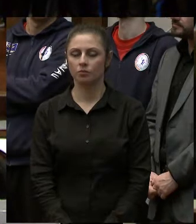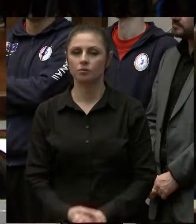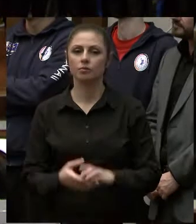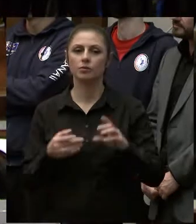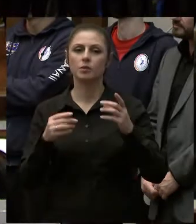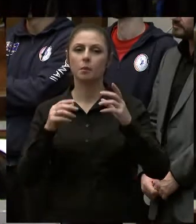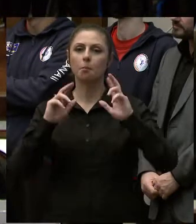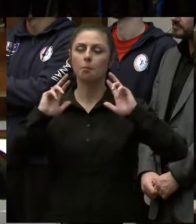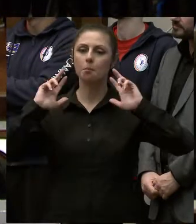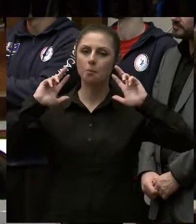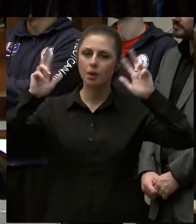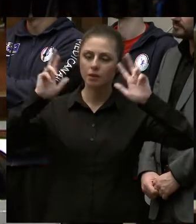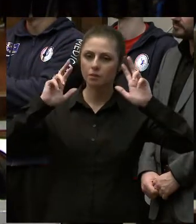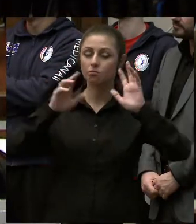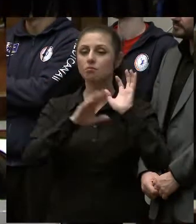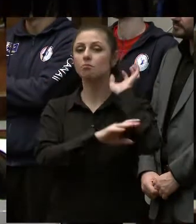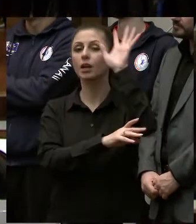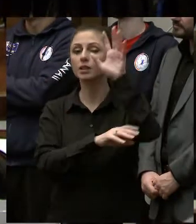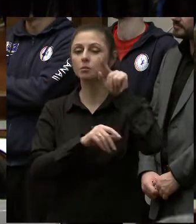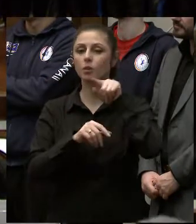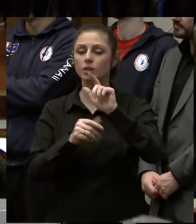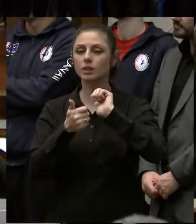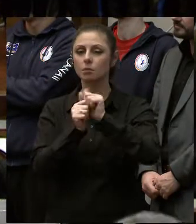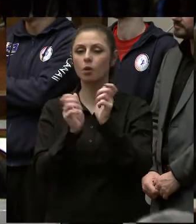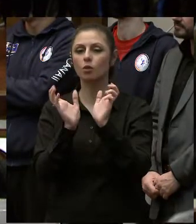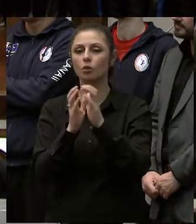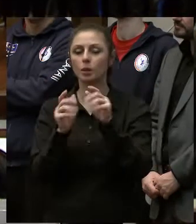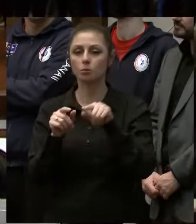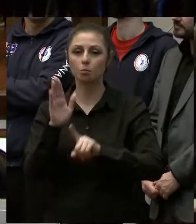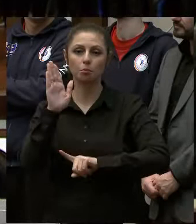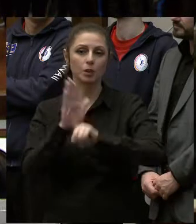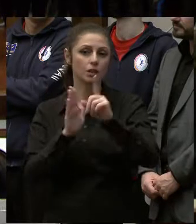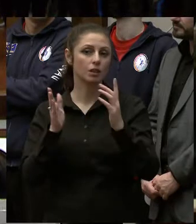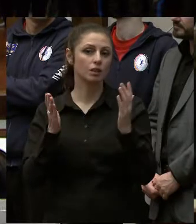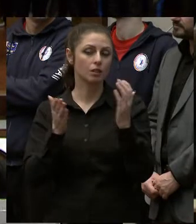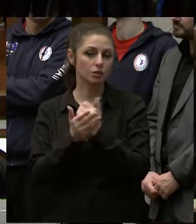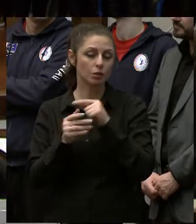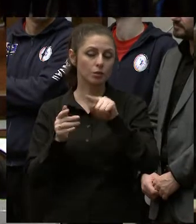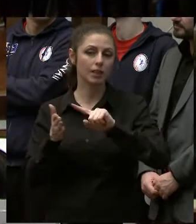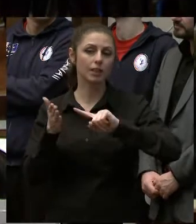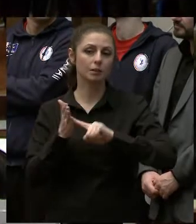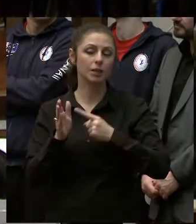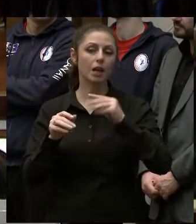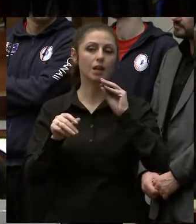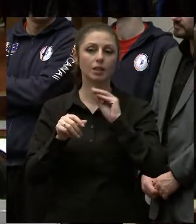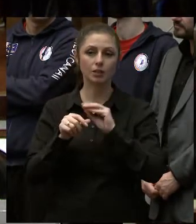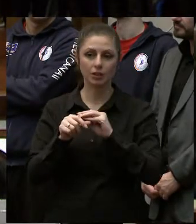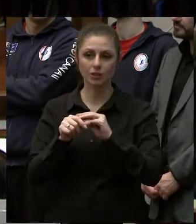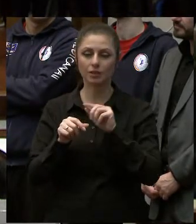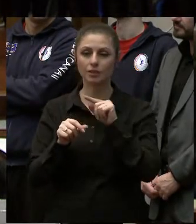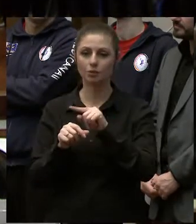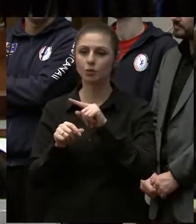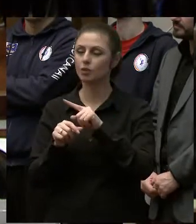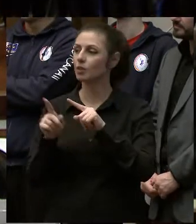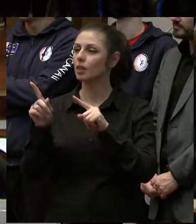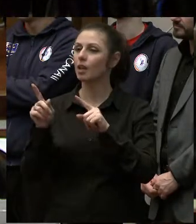basketbol spor kulübümüzün bu başarıya kavuşmasını, bu başarıya imza atmasına imza atan